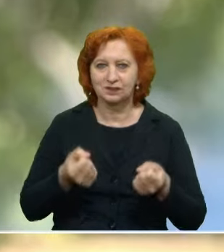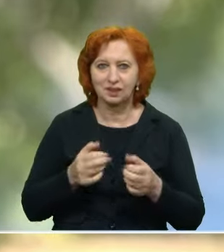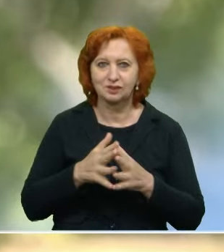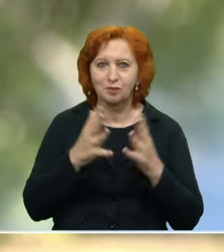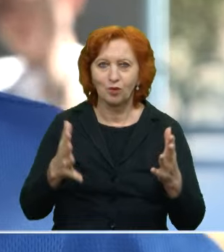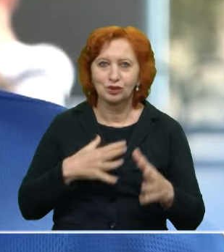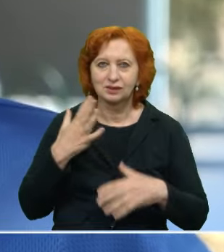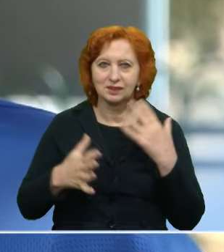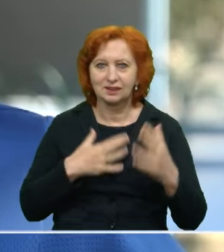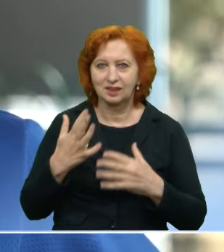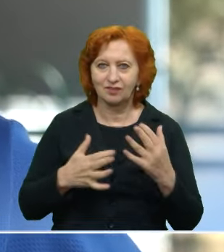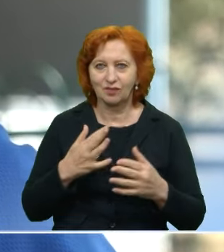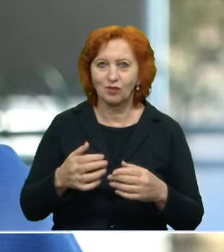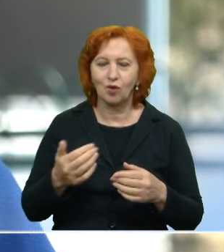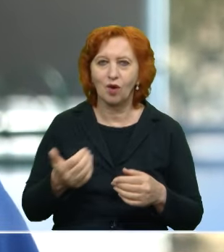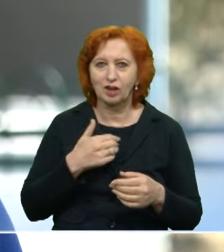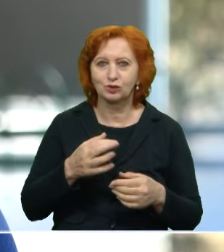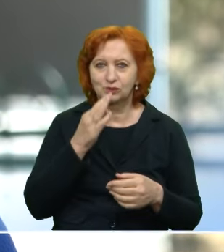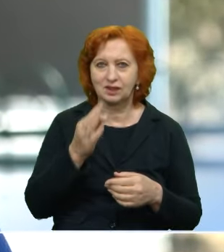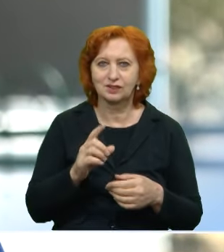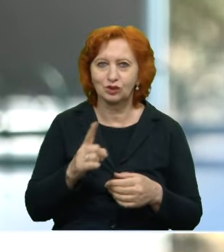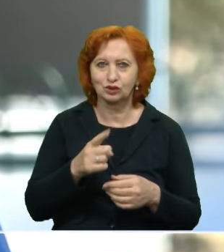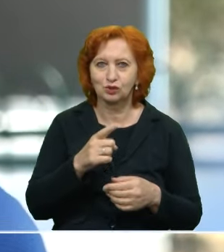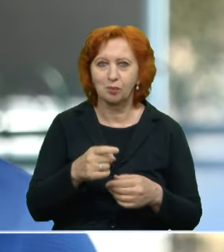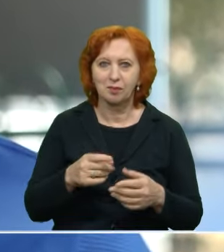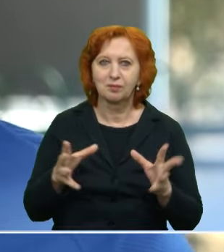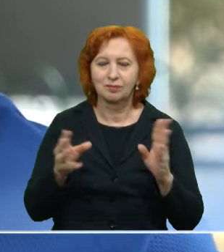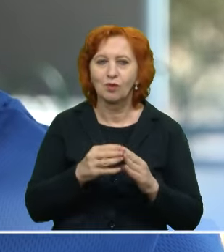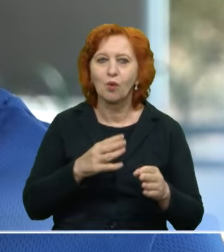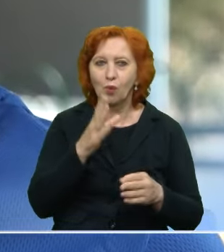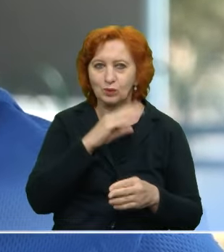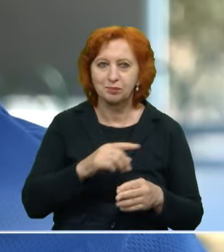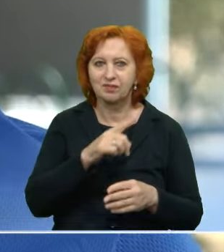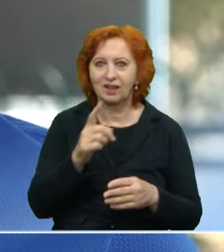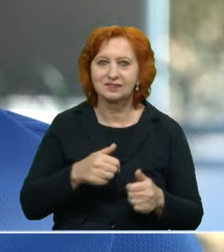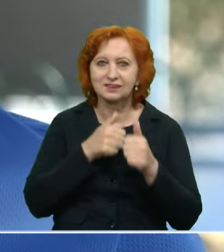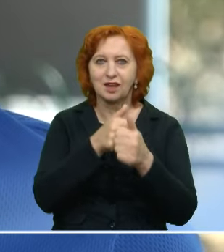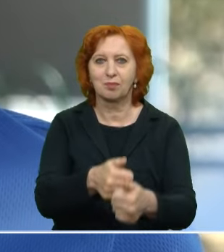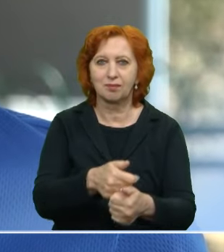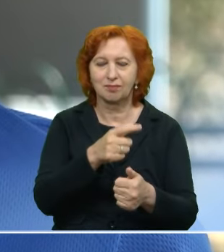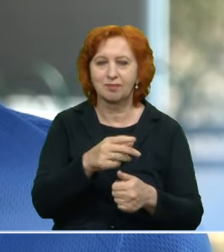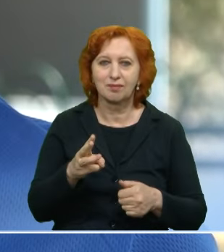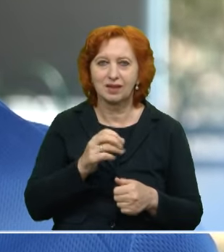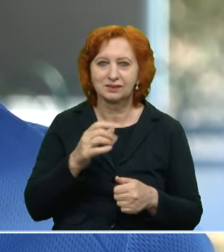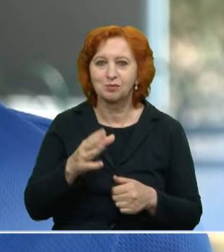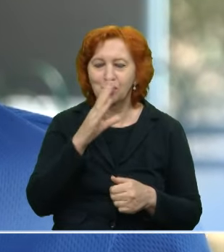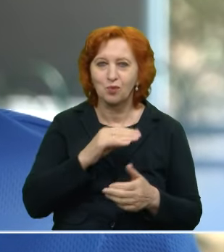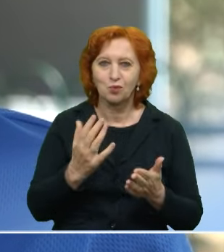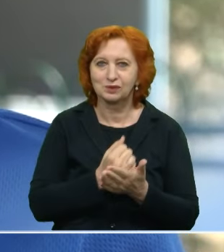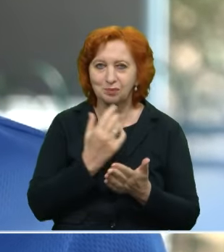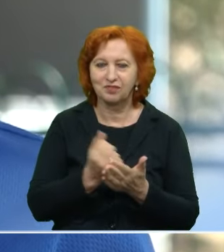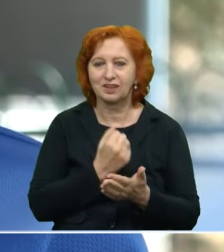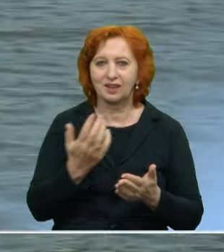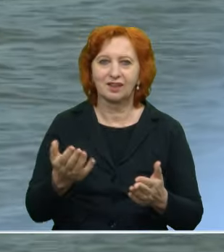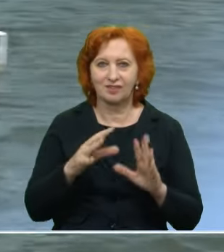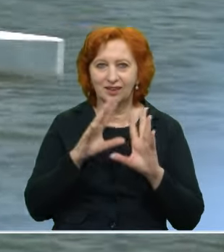И больше тренироваться просто. Хочется, чтобы я хоть успела за Максимом, чтобы мы вместе ходили,